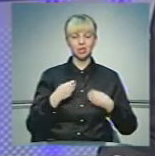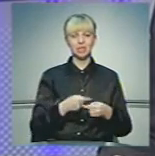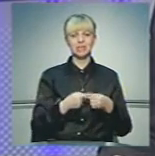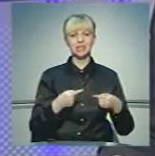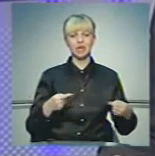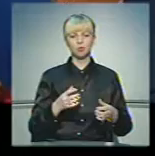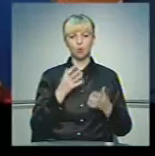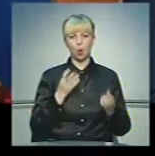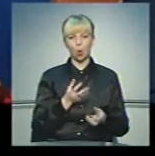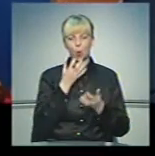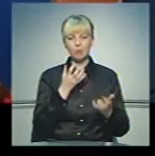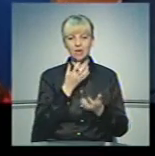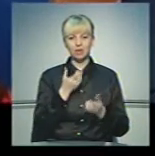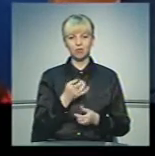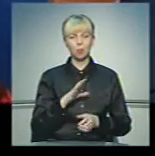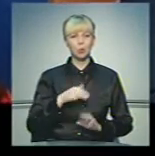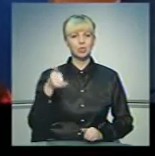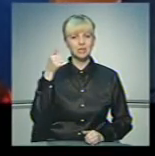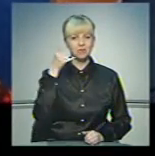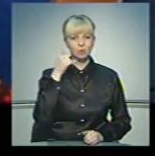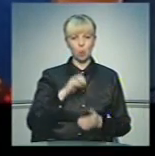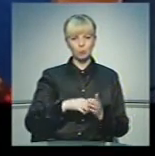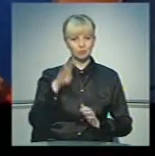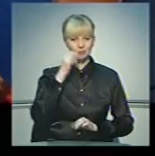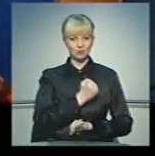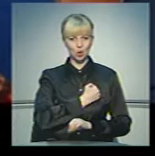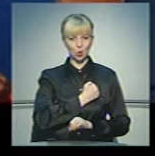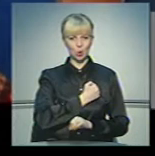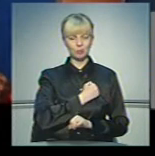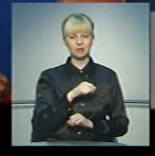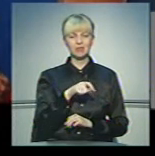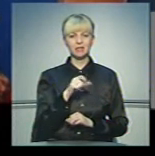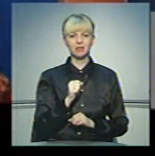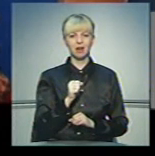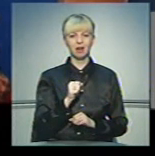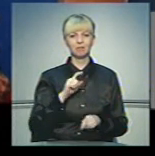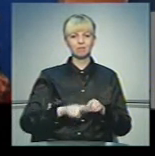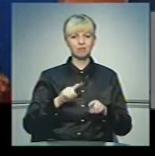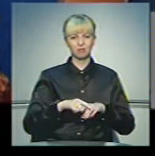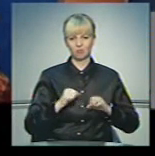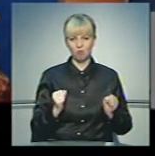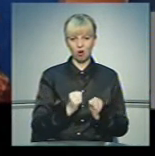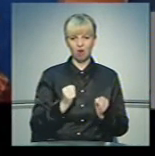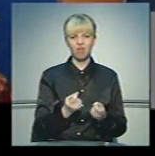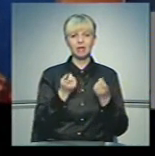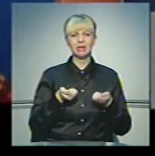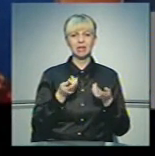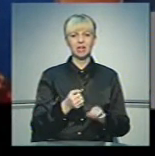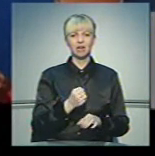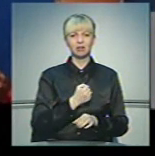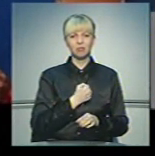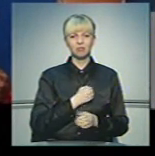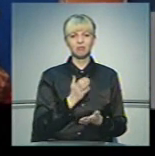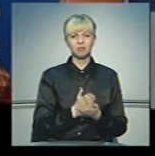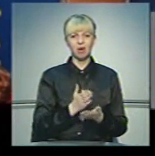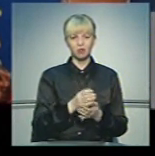засоби обігріву. Були дзвінки, телефони від хлопців. За різкого похолодання велика кількість бійців